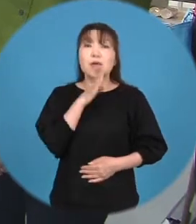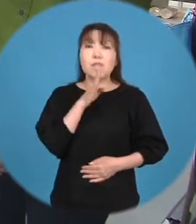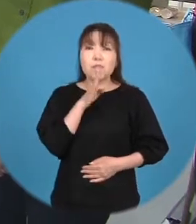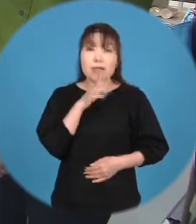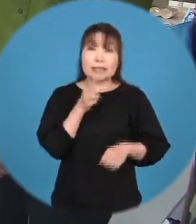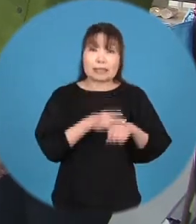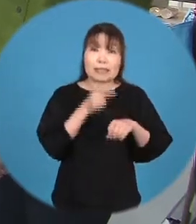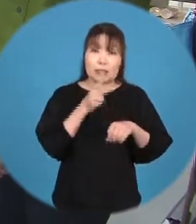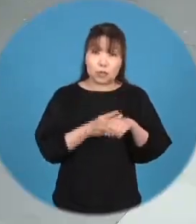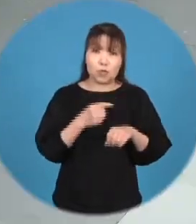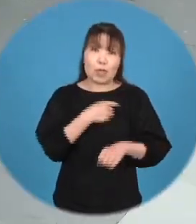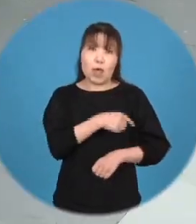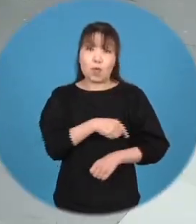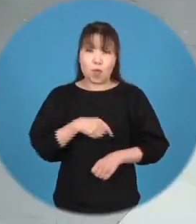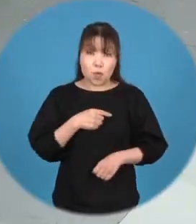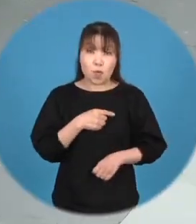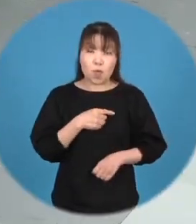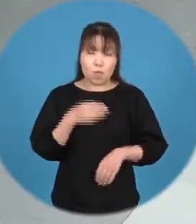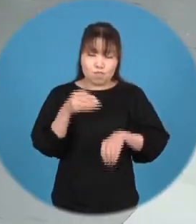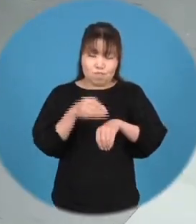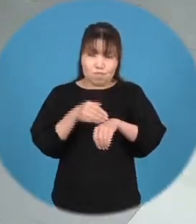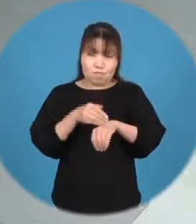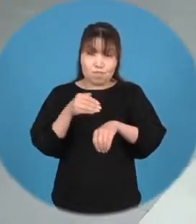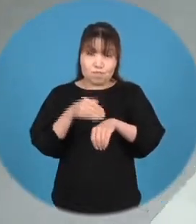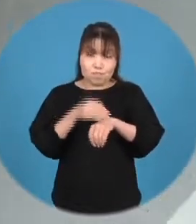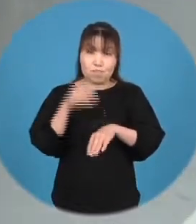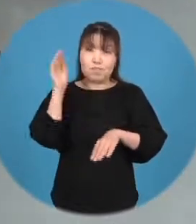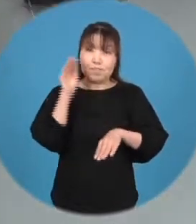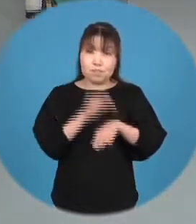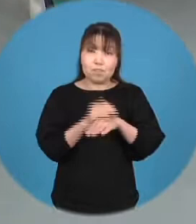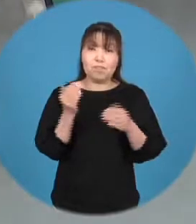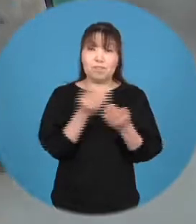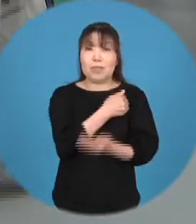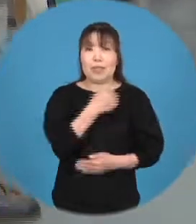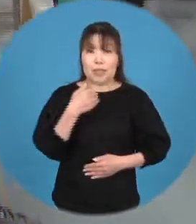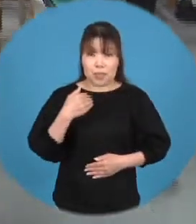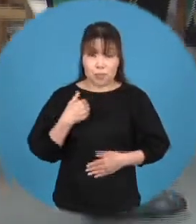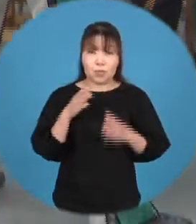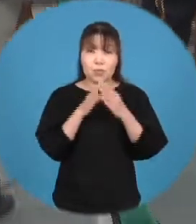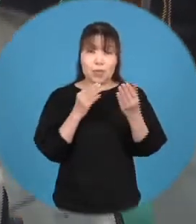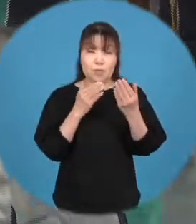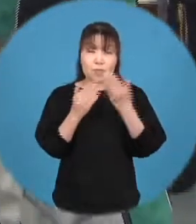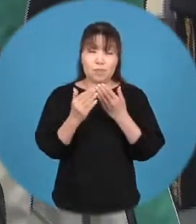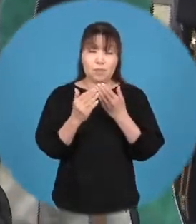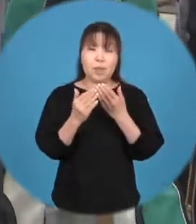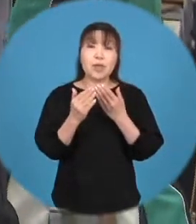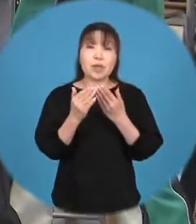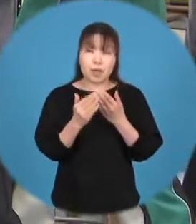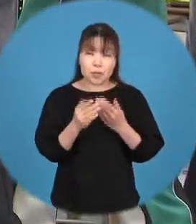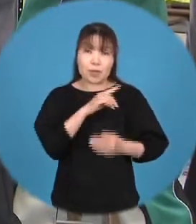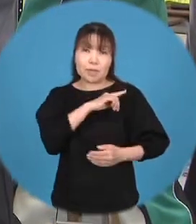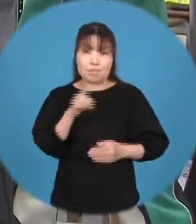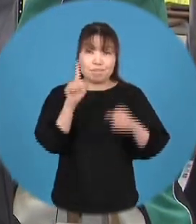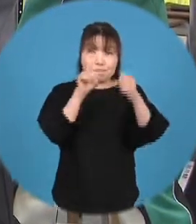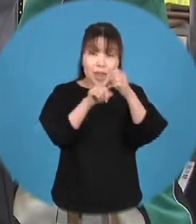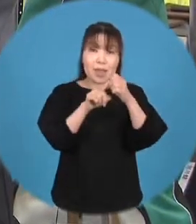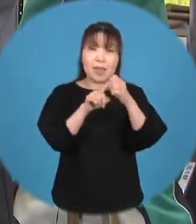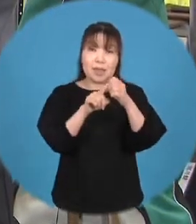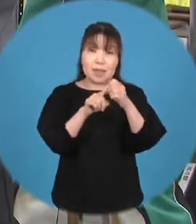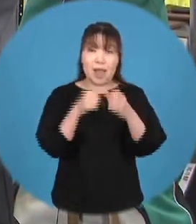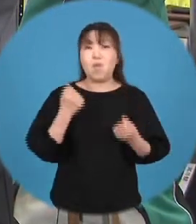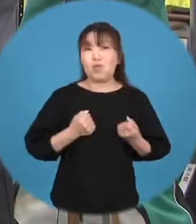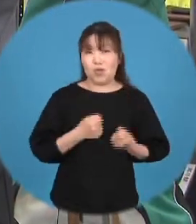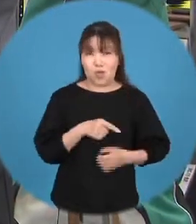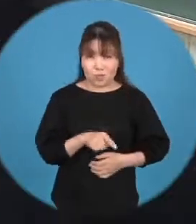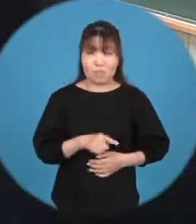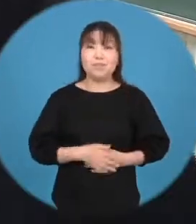術やメンタル面など、練習すればするほど上達するところや、全国大会などの大きな大会では1位を目指せるところが面白